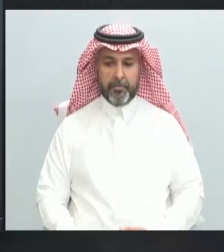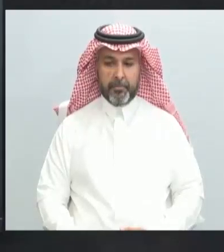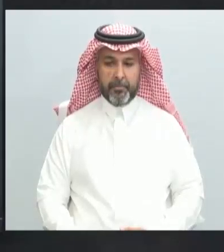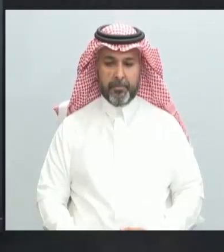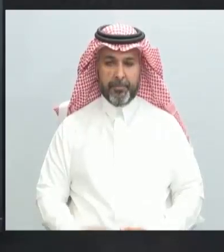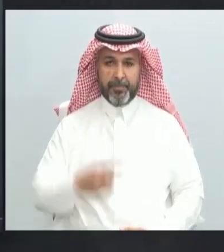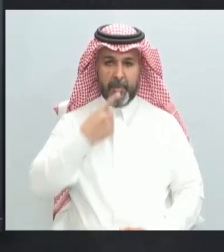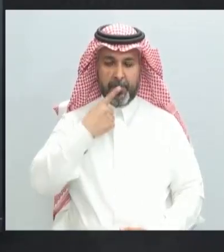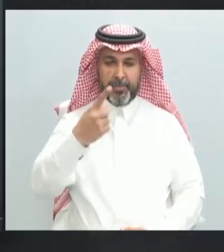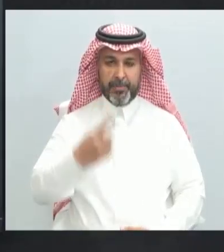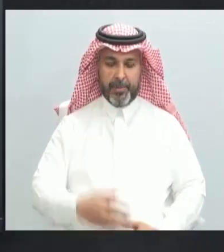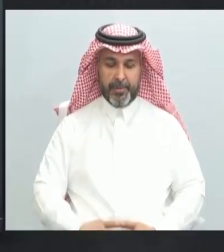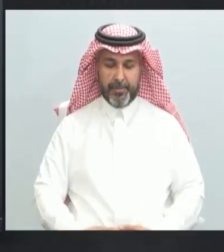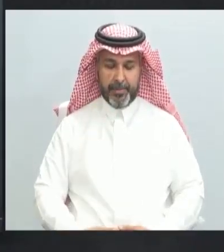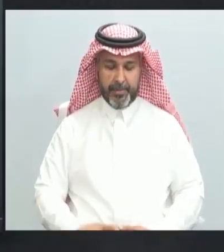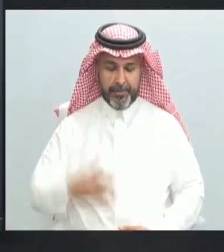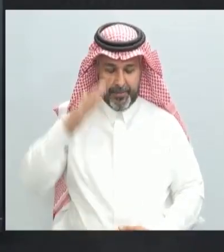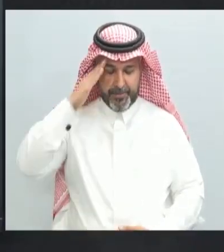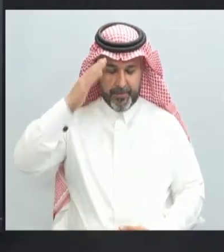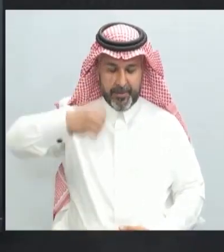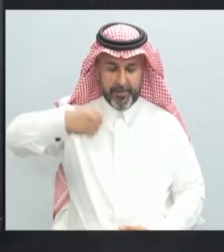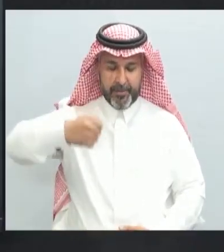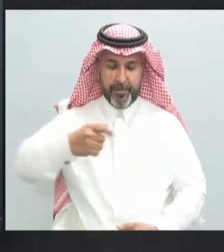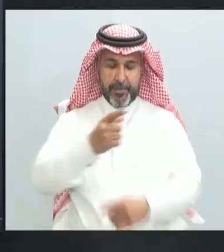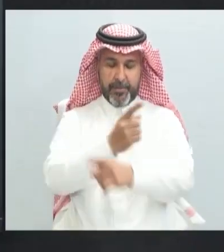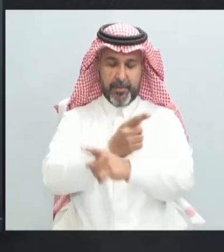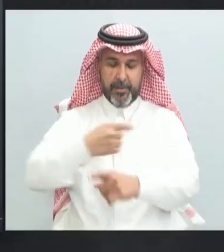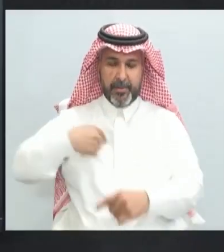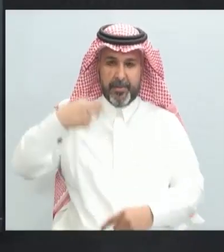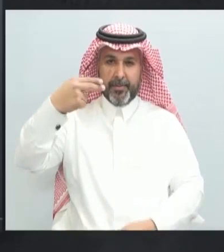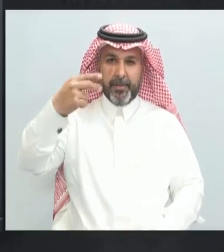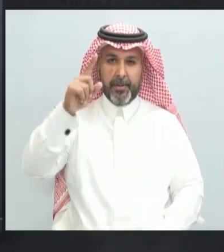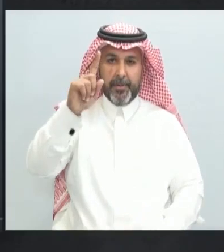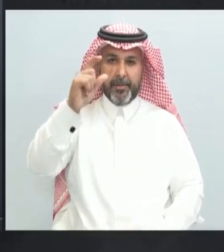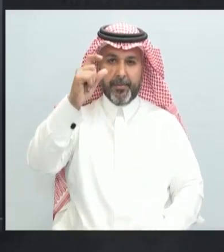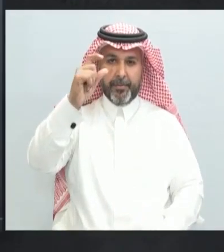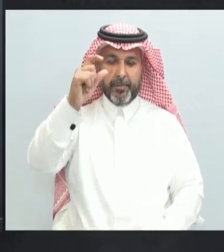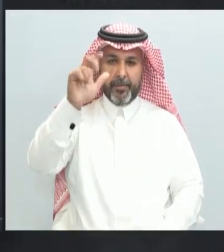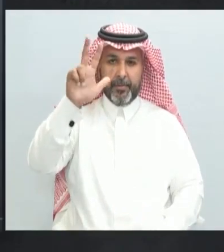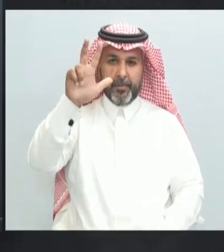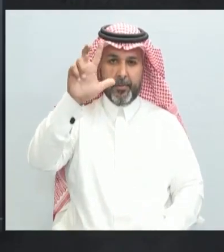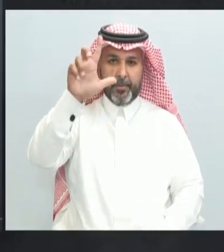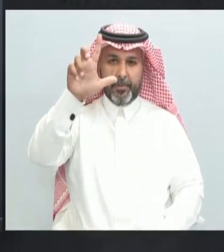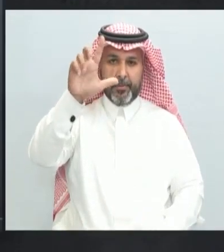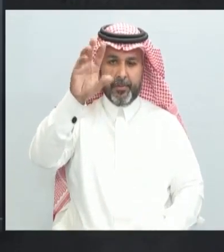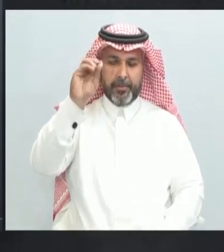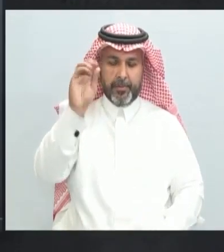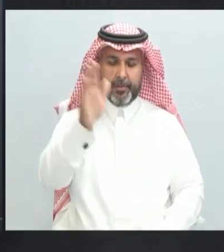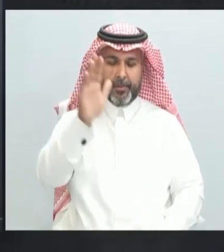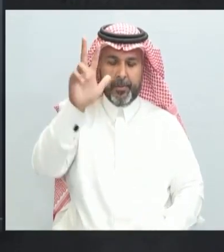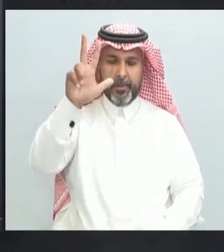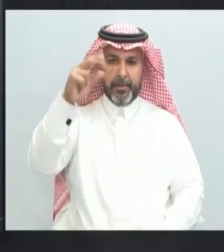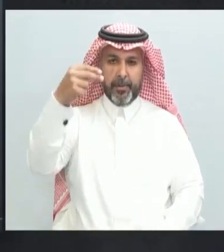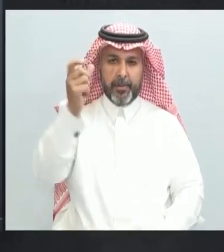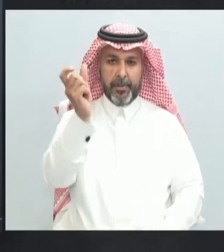السلام عليكم ورحمه الله وبركاته معكم استاذ عبد الله عنزي معلم الدراسات الاجتماعيه وعلى لغه